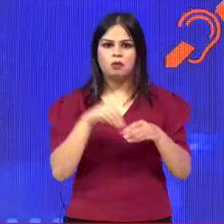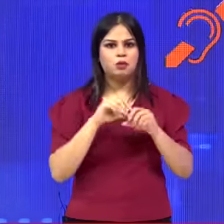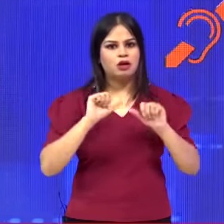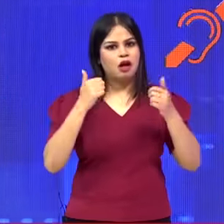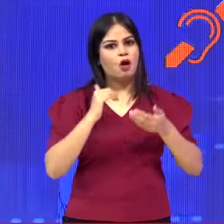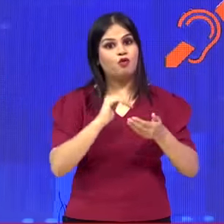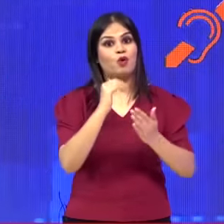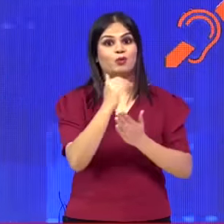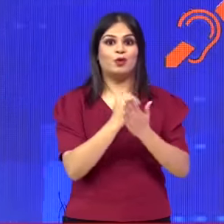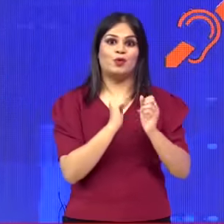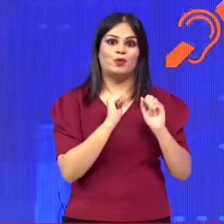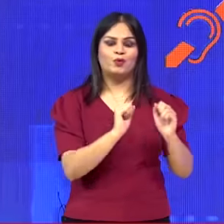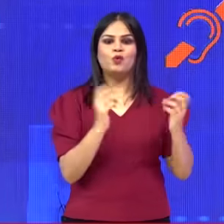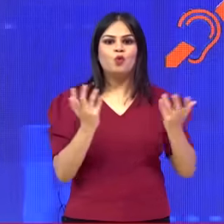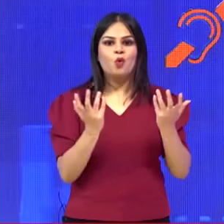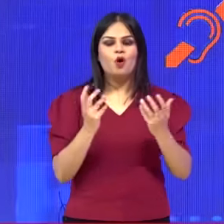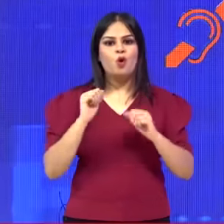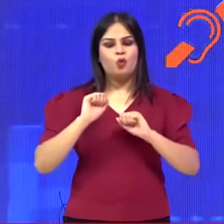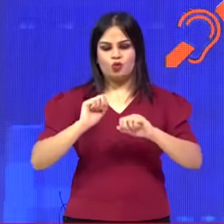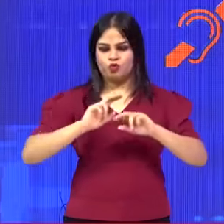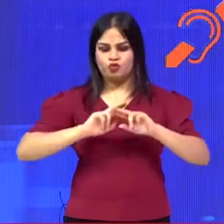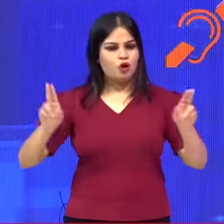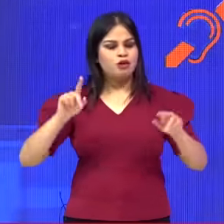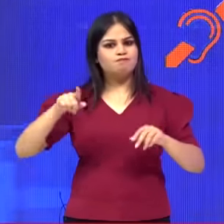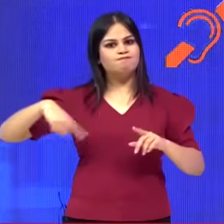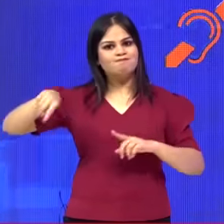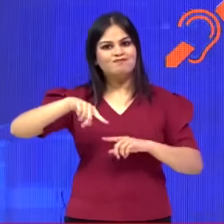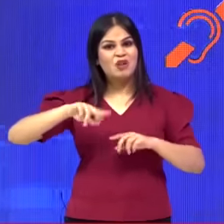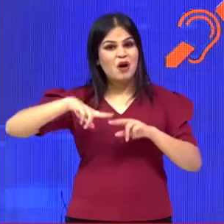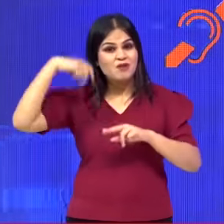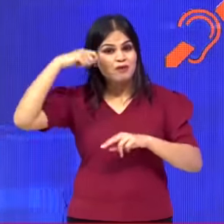क्योंकि पूरी इंडस्ट्री लव्स यू.